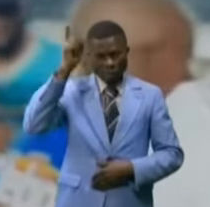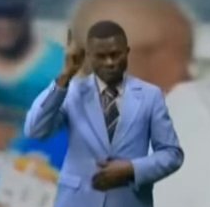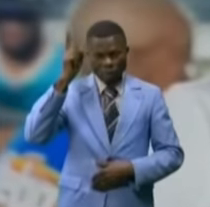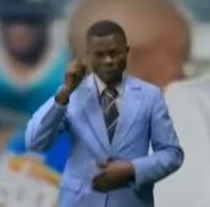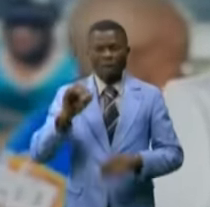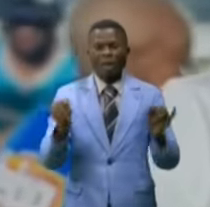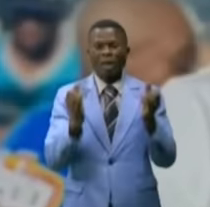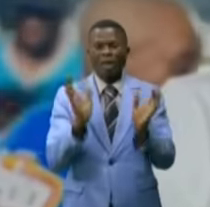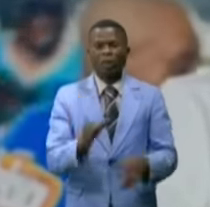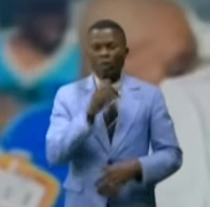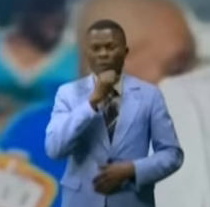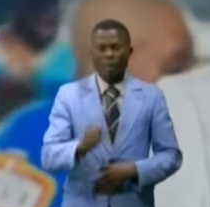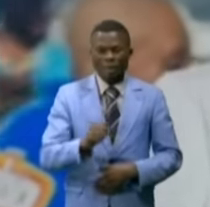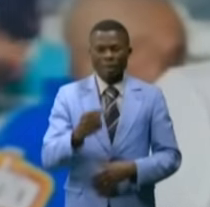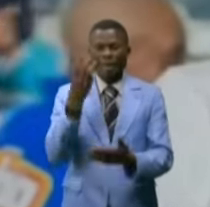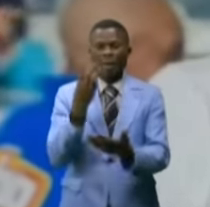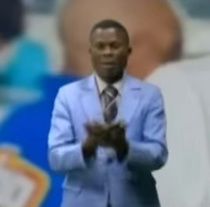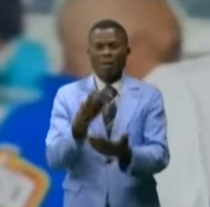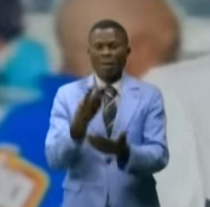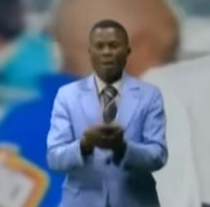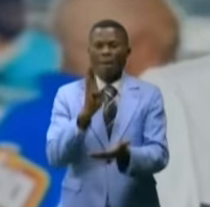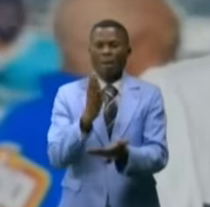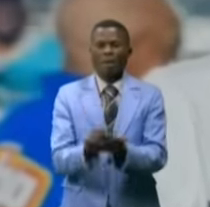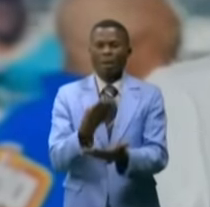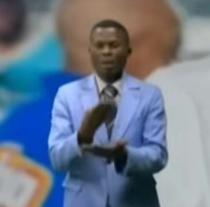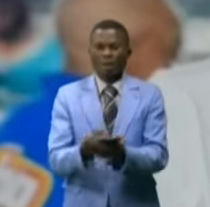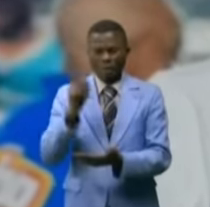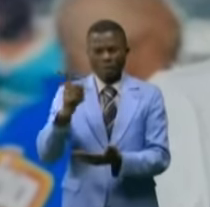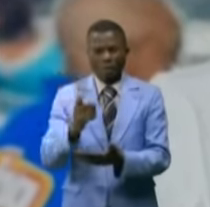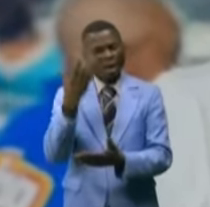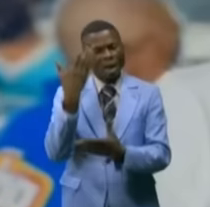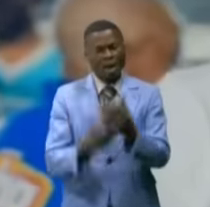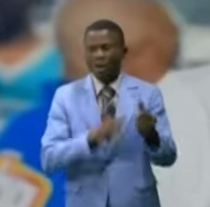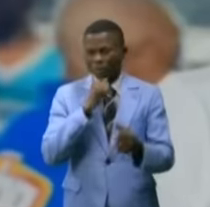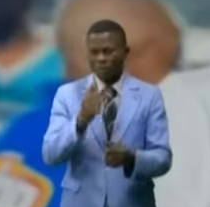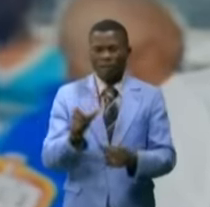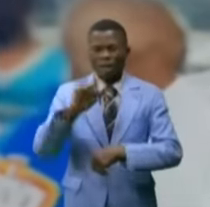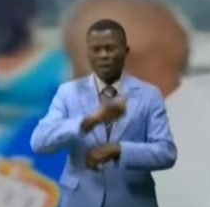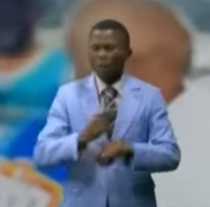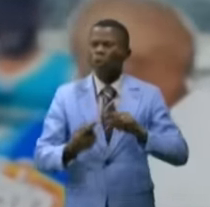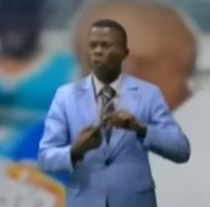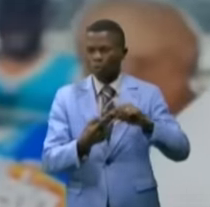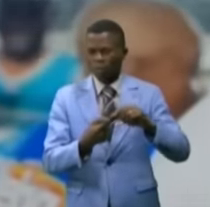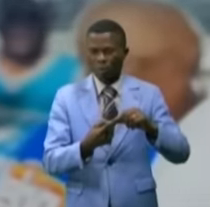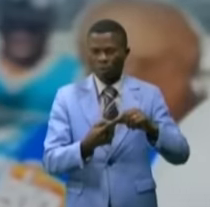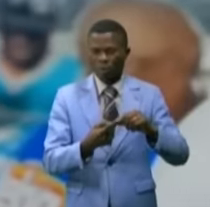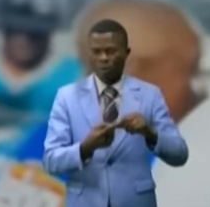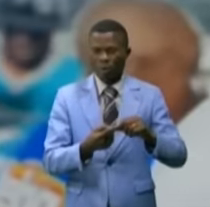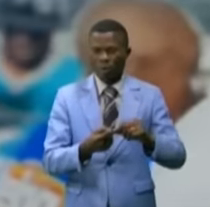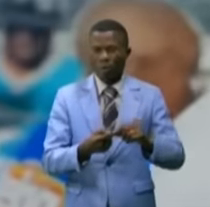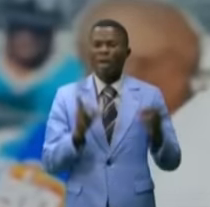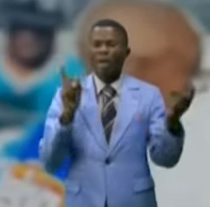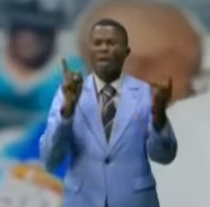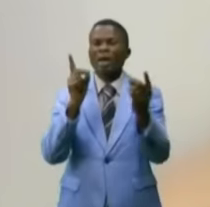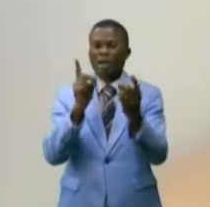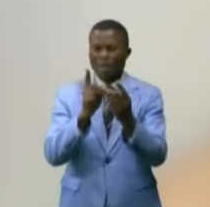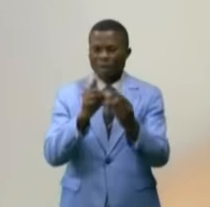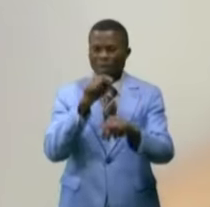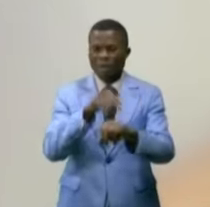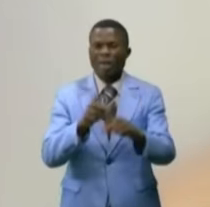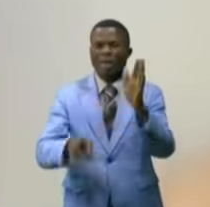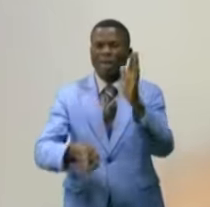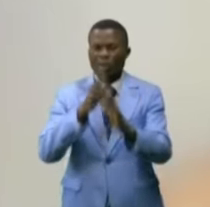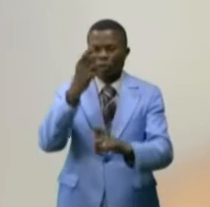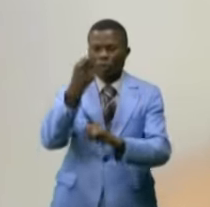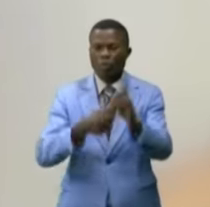à Barça. Donc venez nombreux, Bora Tete, et sa journée moko spéciale. On est ensemble, tout le monde les 12.